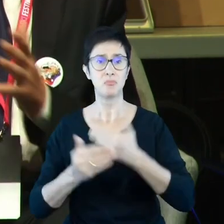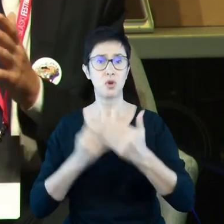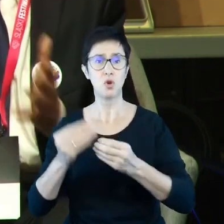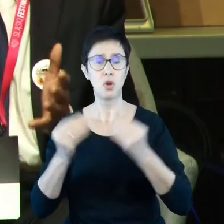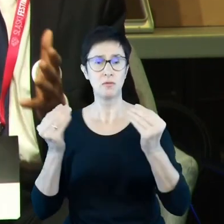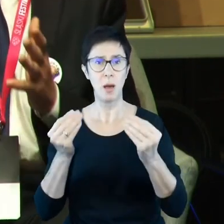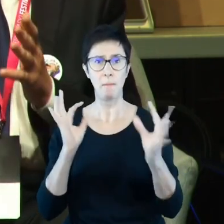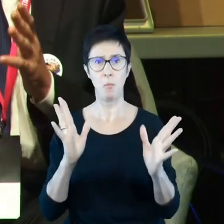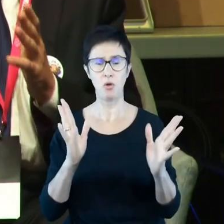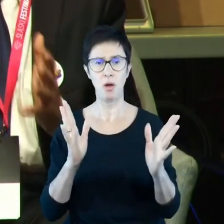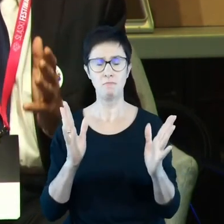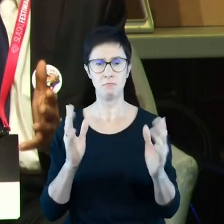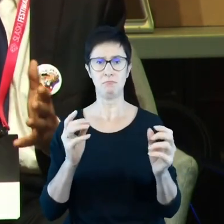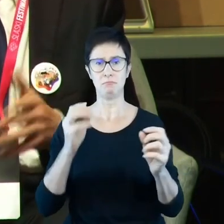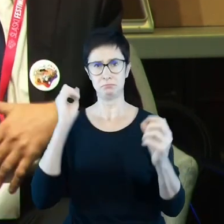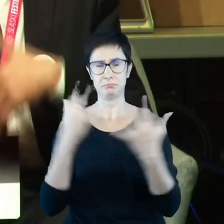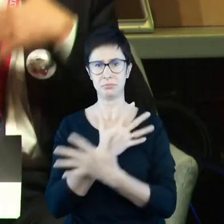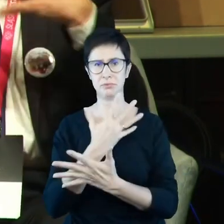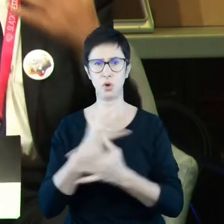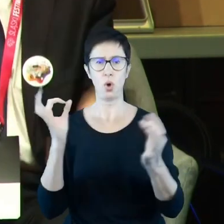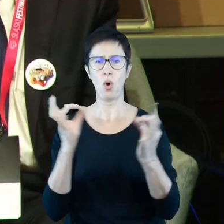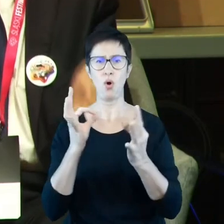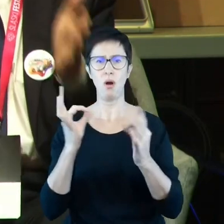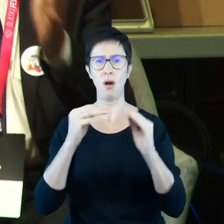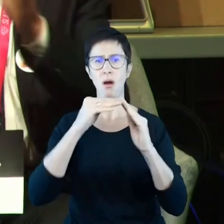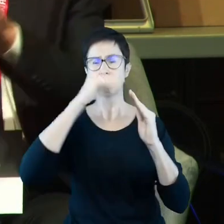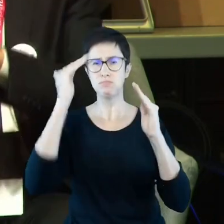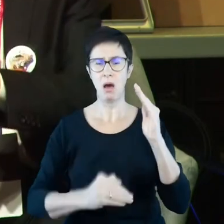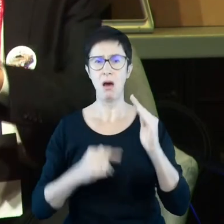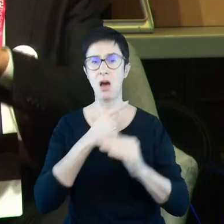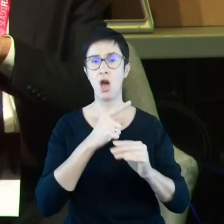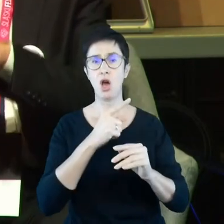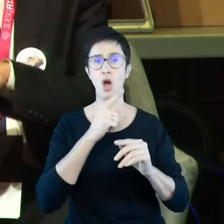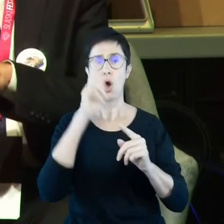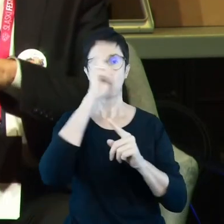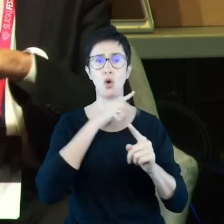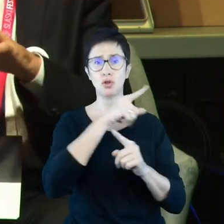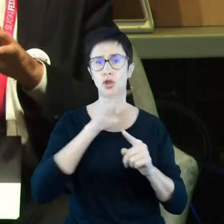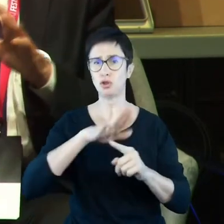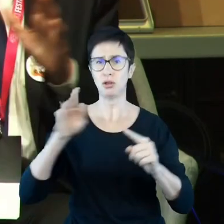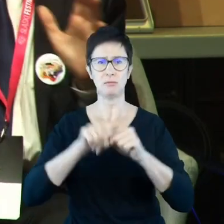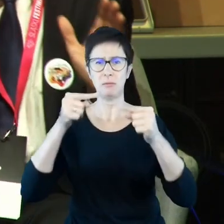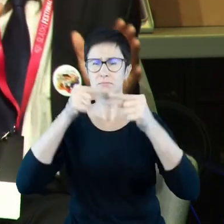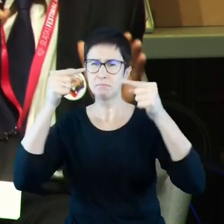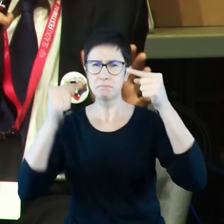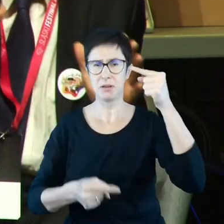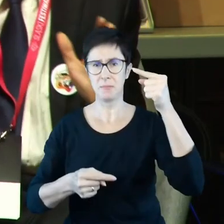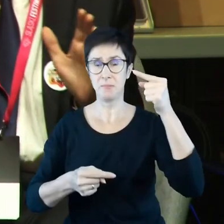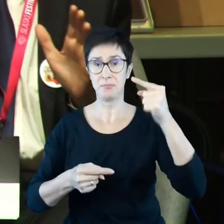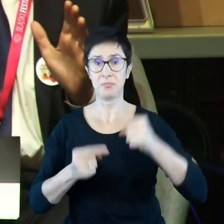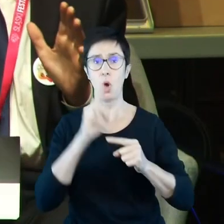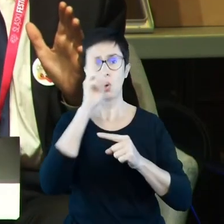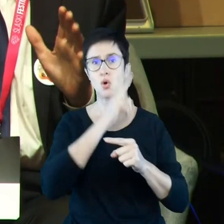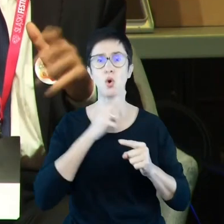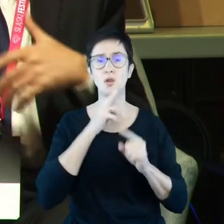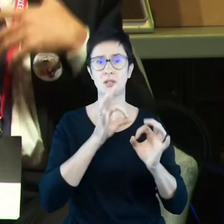momentalnie objawia się przepotworna przepaść pomiędzy generacją dzieci i generacją rodziców. Generacja rodziców woli konformistycznie